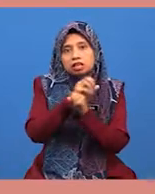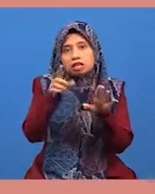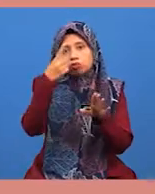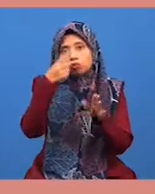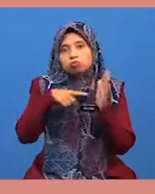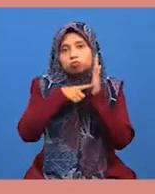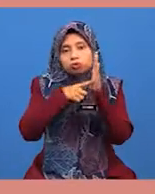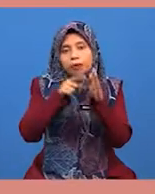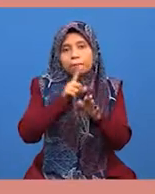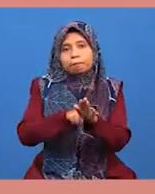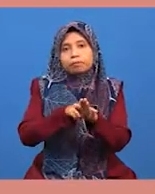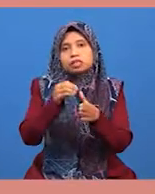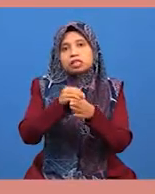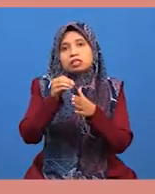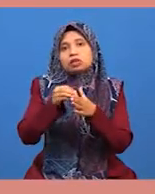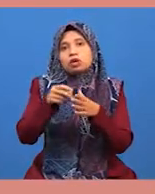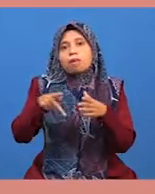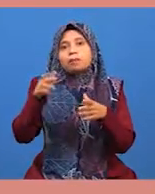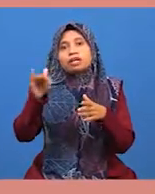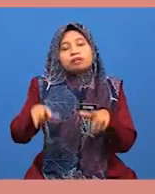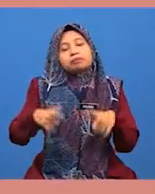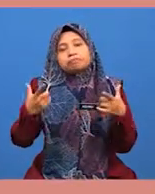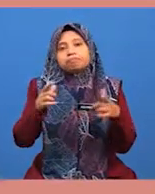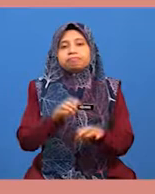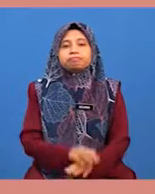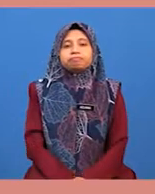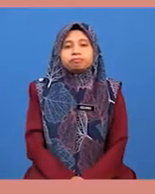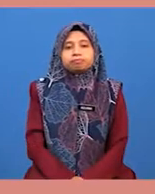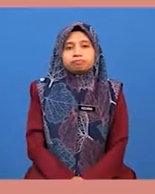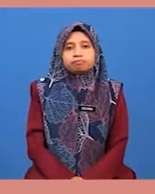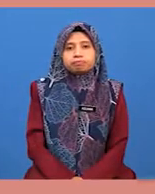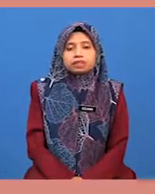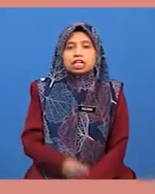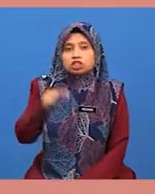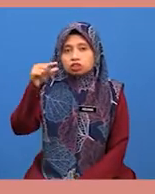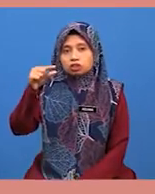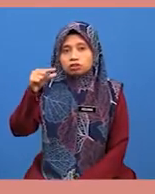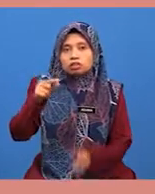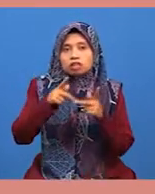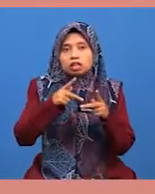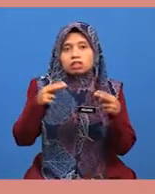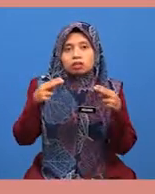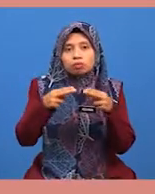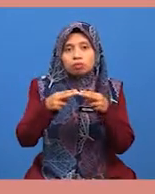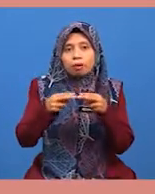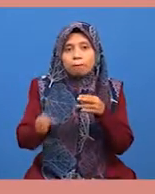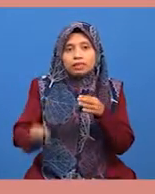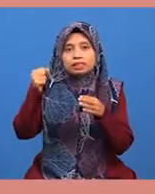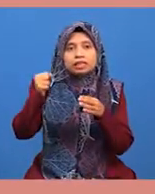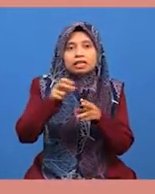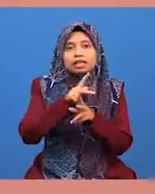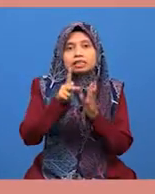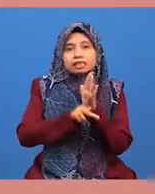masa atau perkara yang berlainan. G. Kata hubung